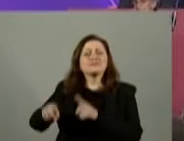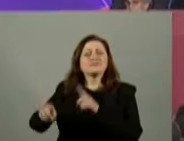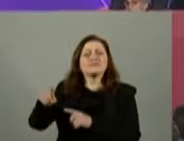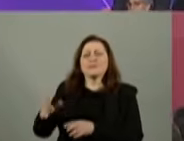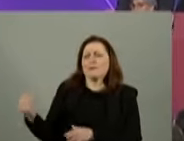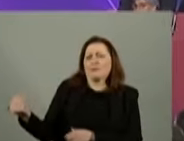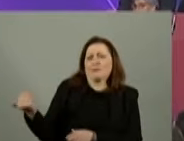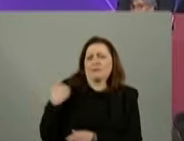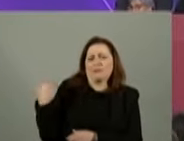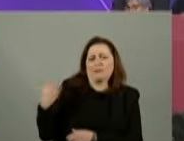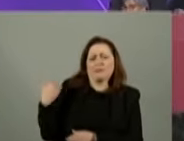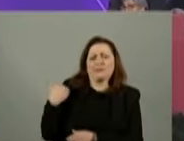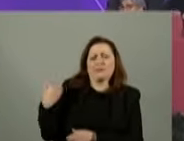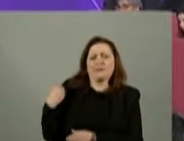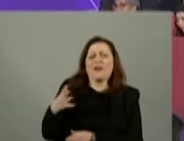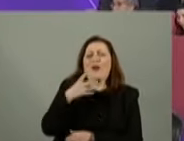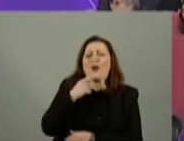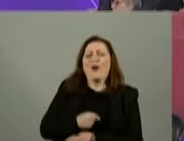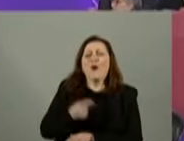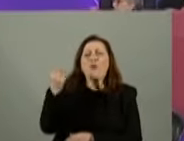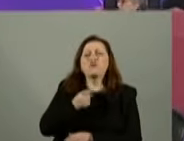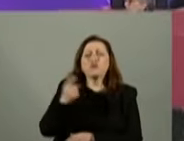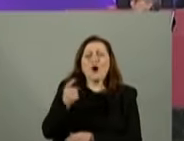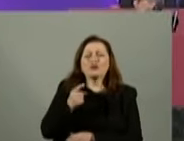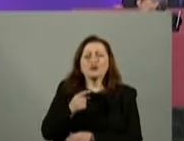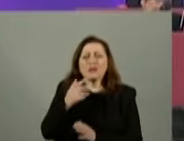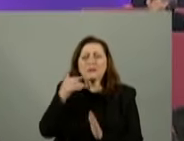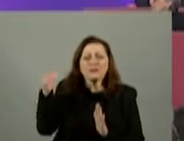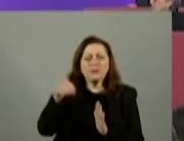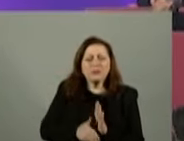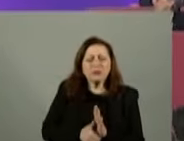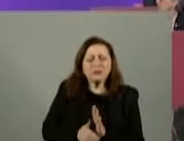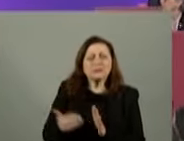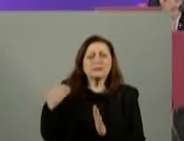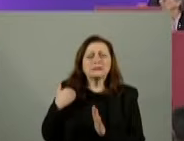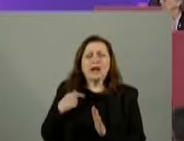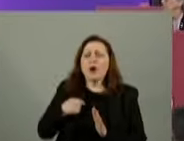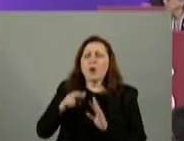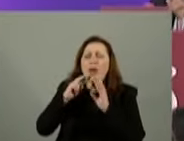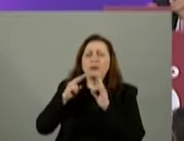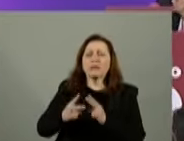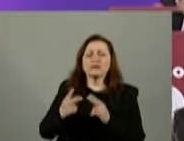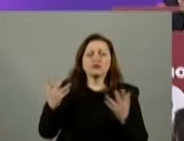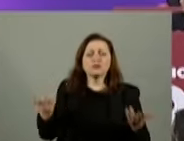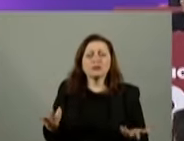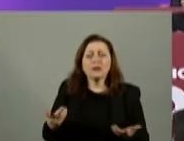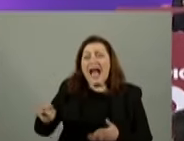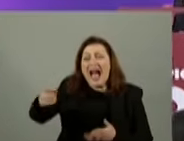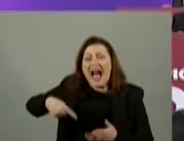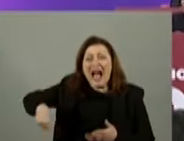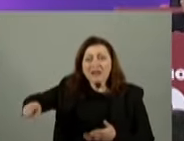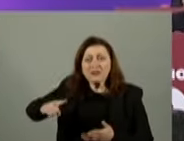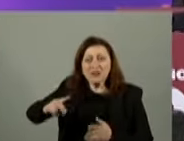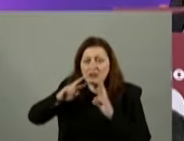κ. Κασελάκη και κατά τη στοιχεία λοιπόν, στο προφίλ του, το οποίο δείχνει να είναι λιποβαρές, φαντάζομαι ότι οι πολιτικοί του αντίπαλοι, γιατί αυτό